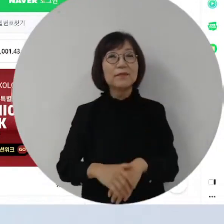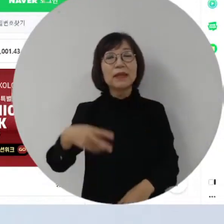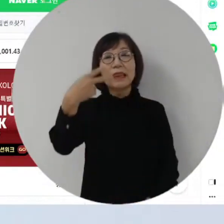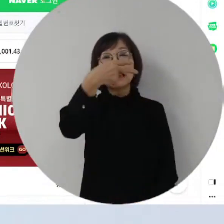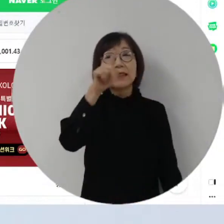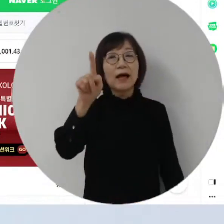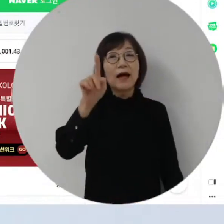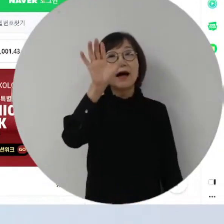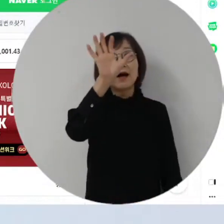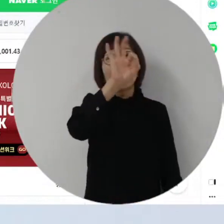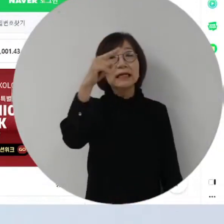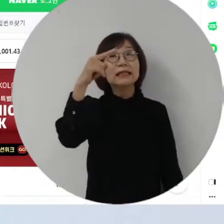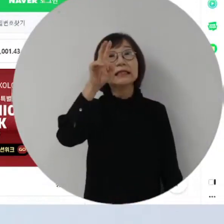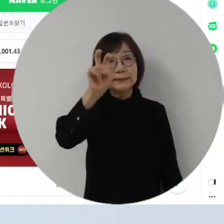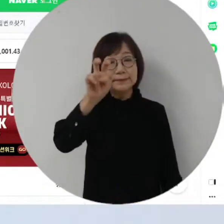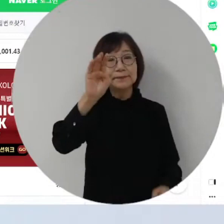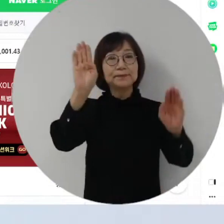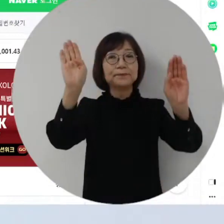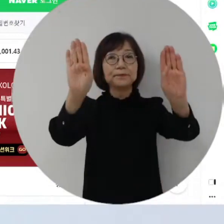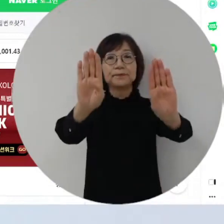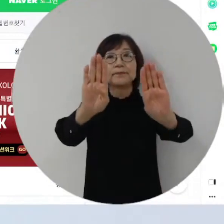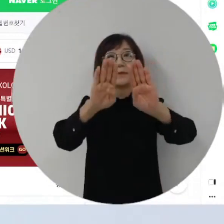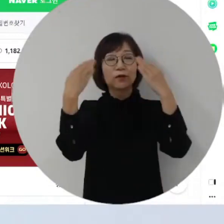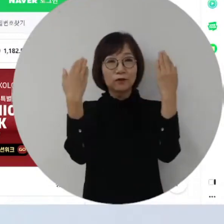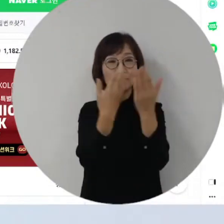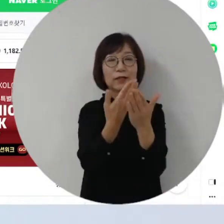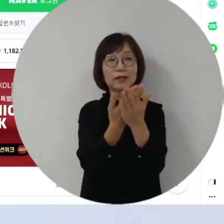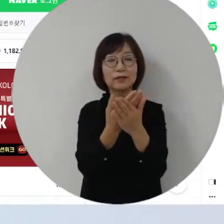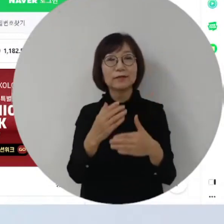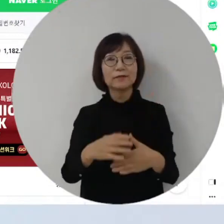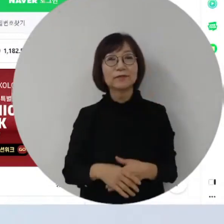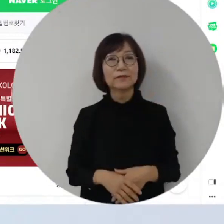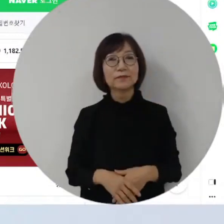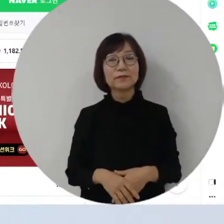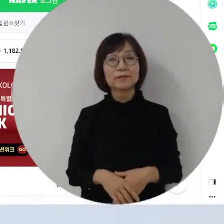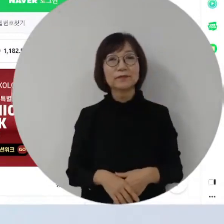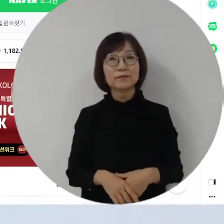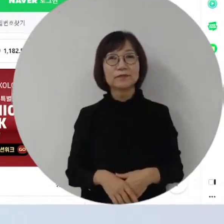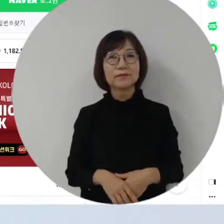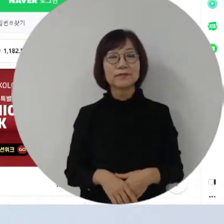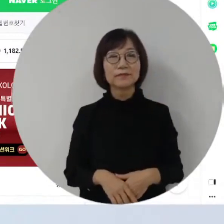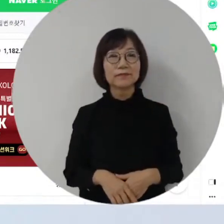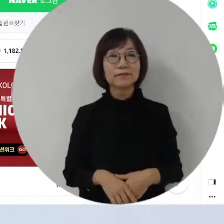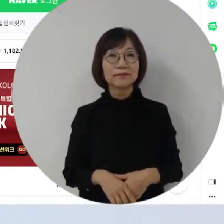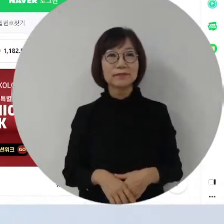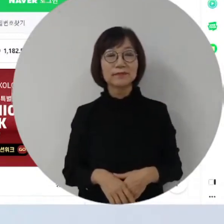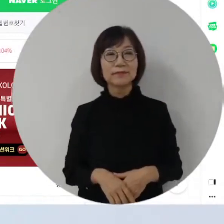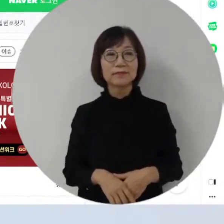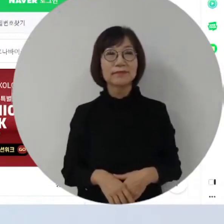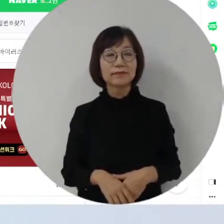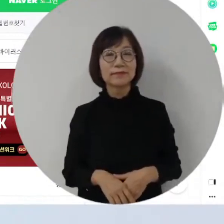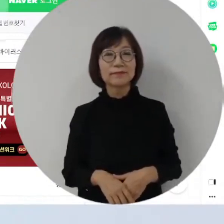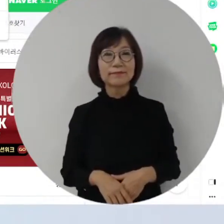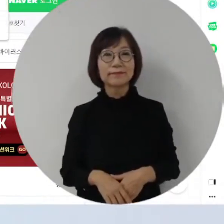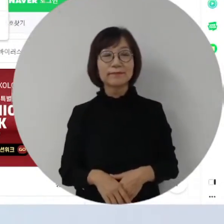다음. 여러 페이지가 있겠지만 우리 그냥 제일 편한 사이트.